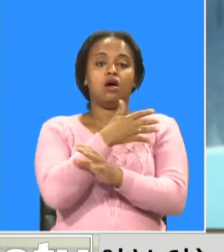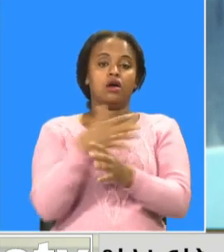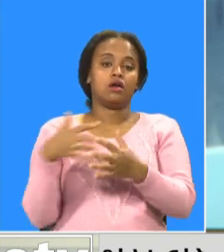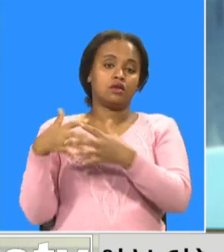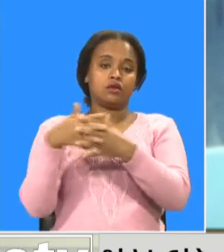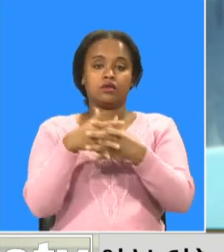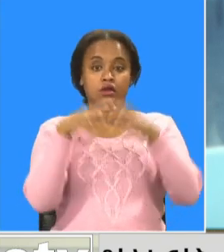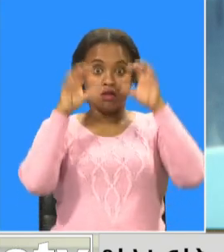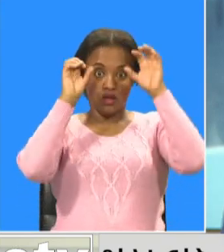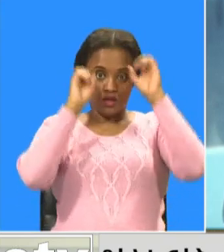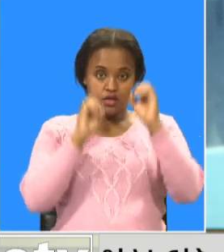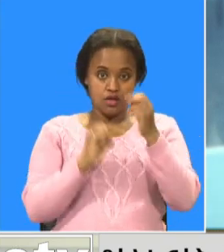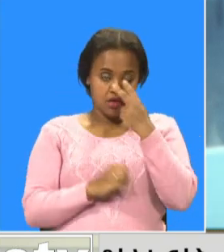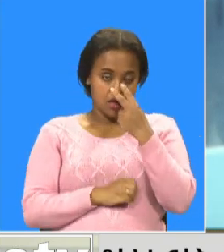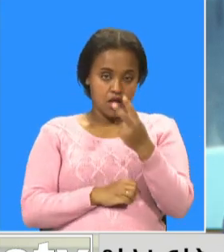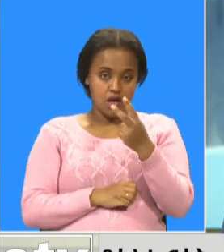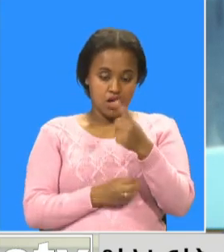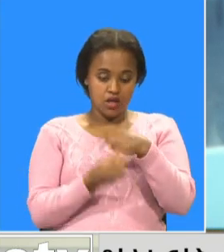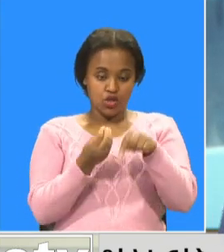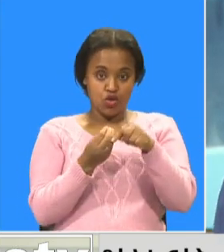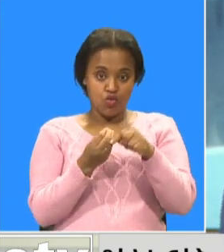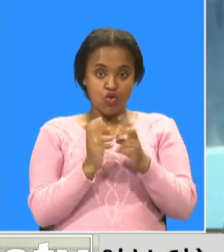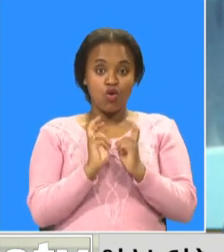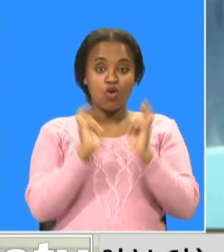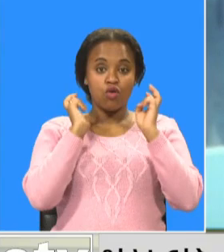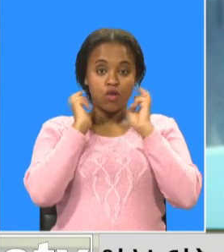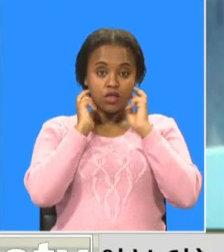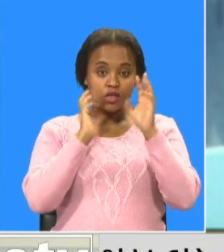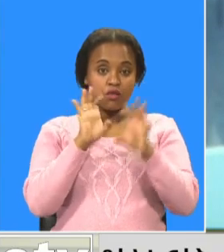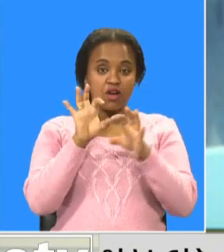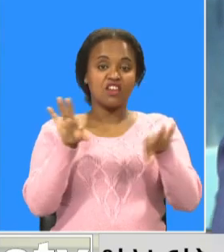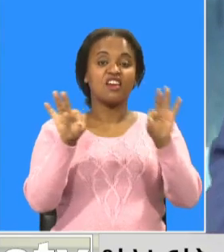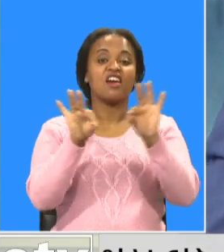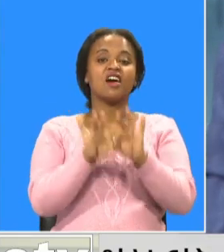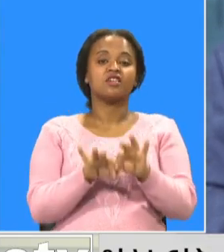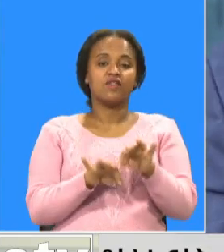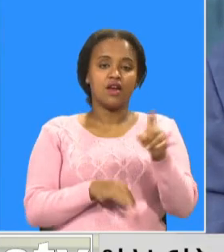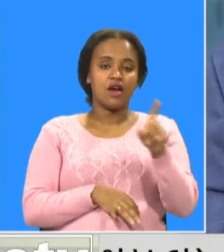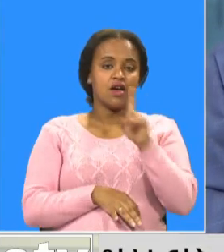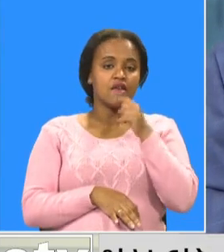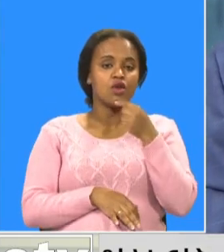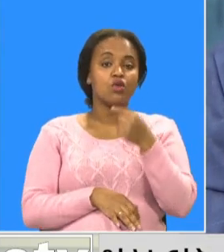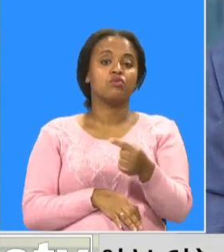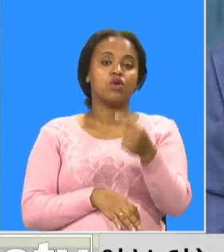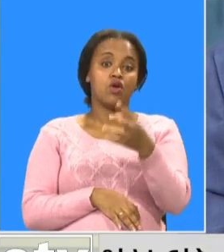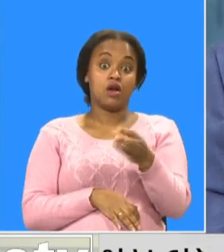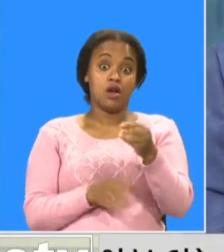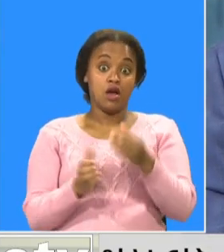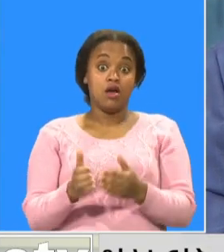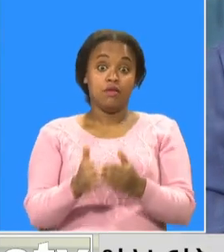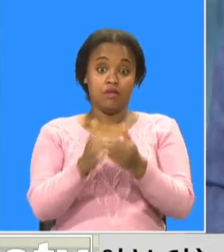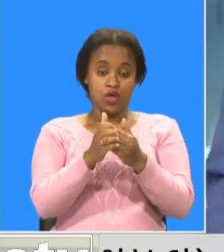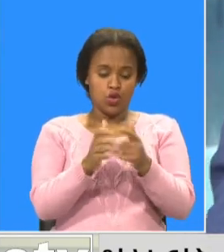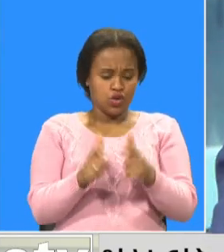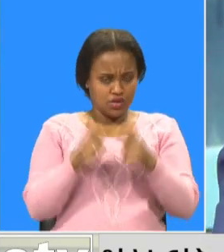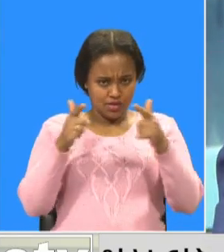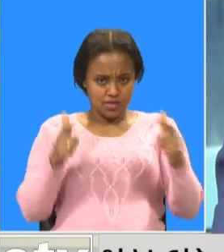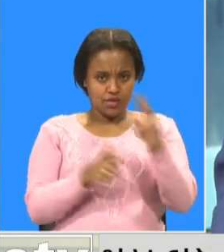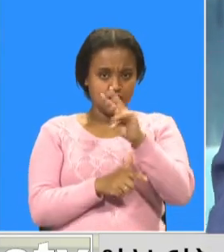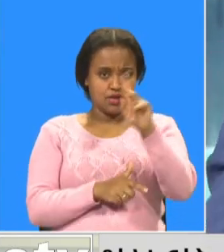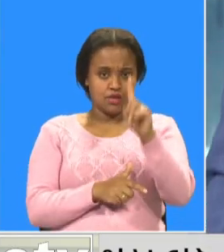እንዲሁ ፕሬዚደንት እናያለን። አሁን ሰሞኑን ማስክ ማድረግ ያስፈልጋል ማለት ጀምረዋል። እና መሪዎች ትልቅ እንትን